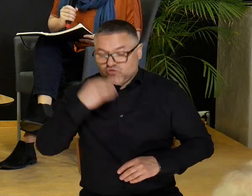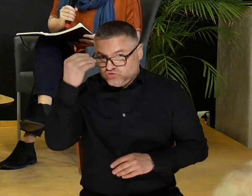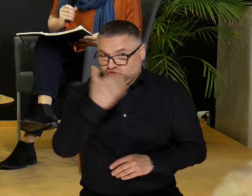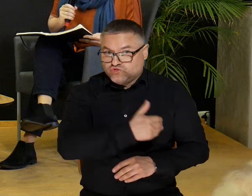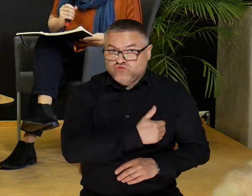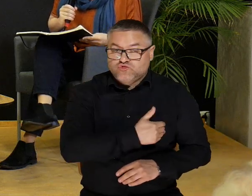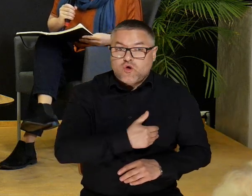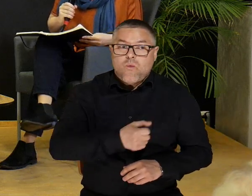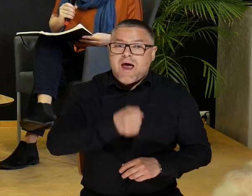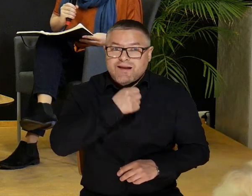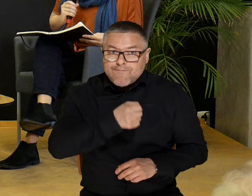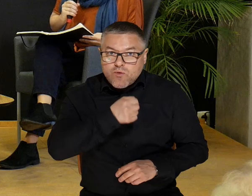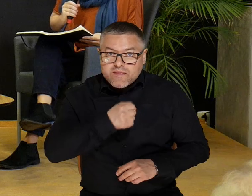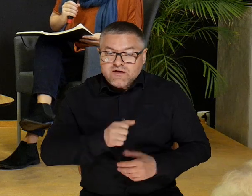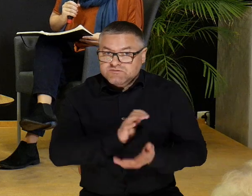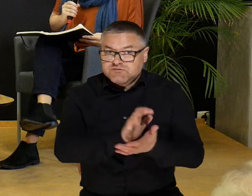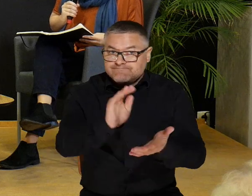Szkole Reportażu.